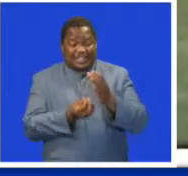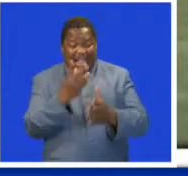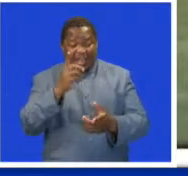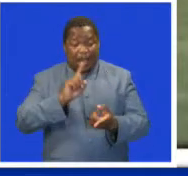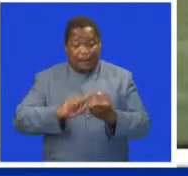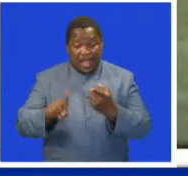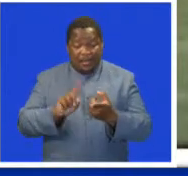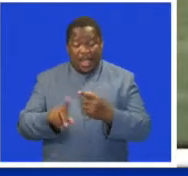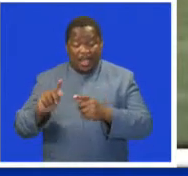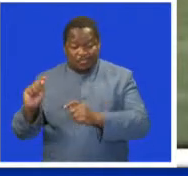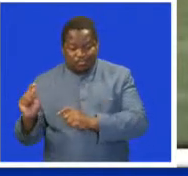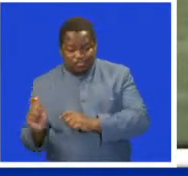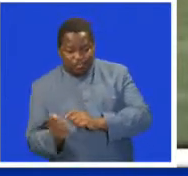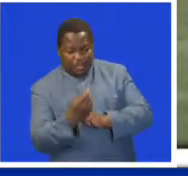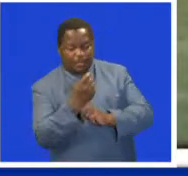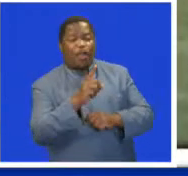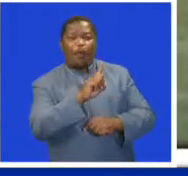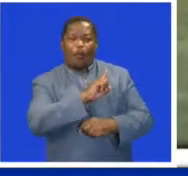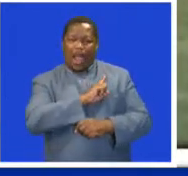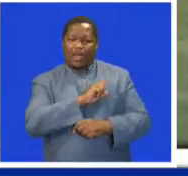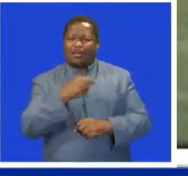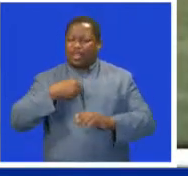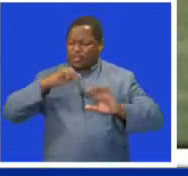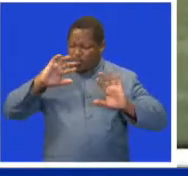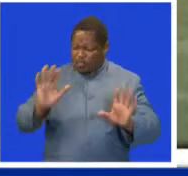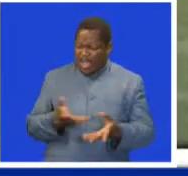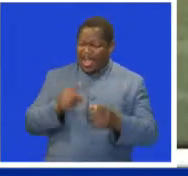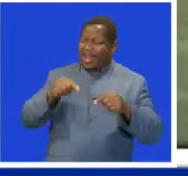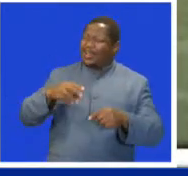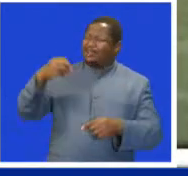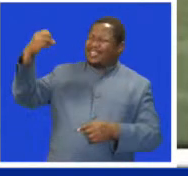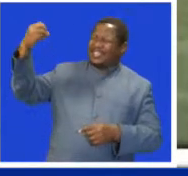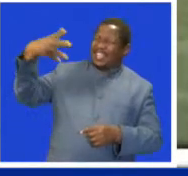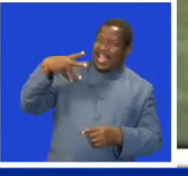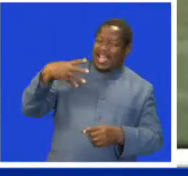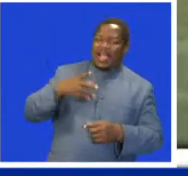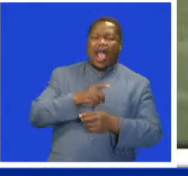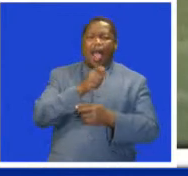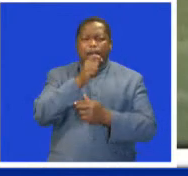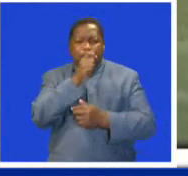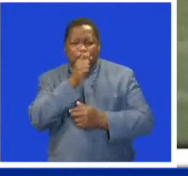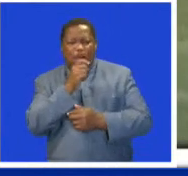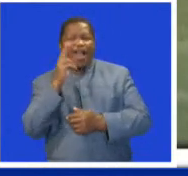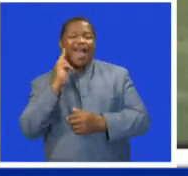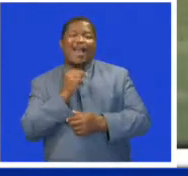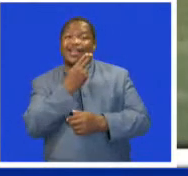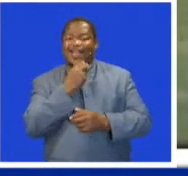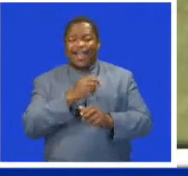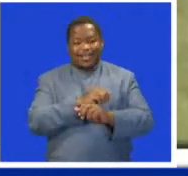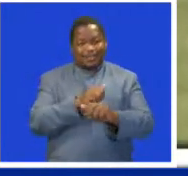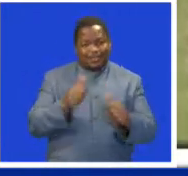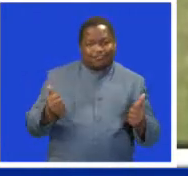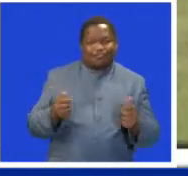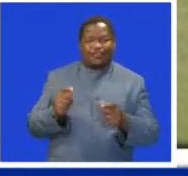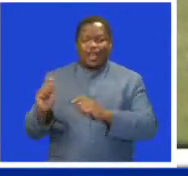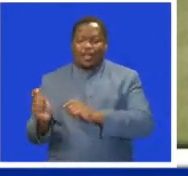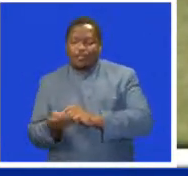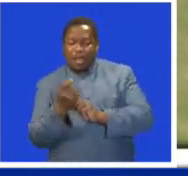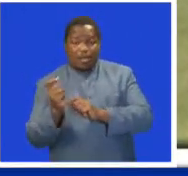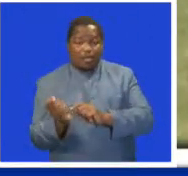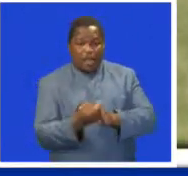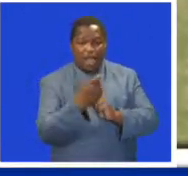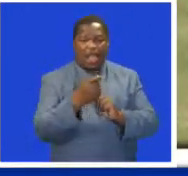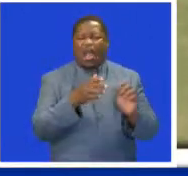kunginikete i-advantage because lama conditions were not the same. Ekuseni I observed lokuthi lo moya was not